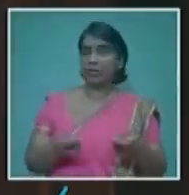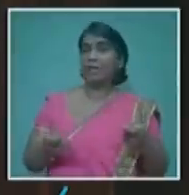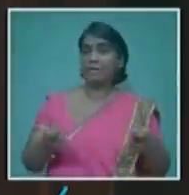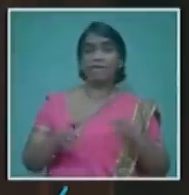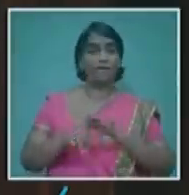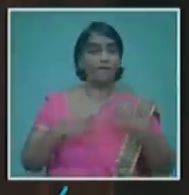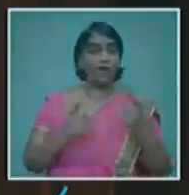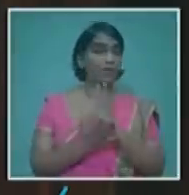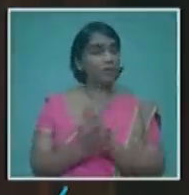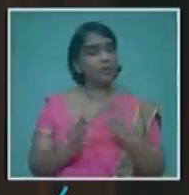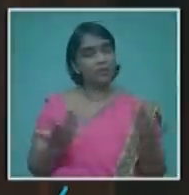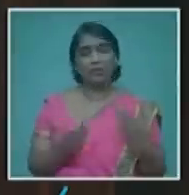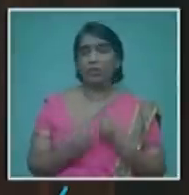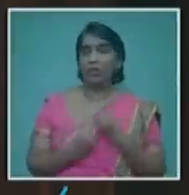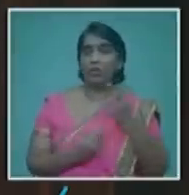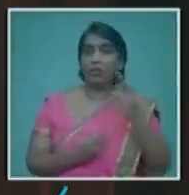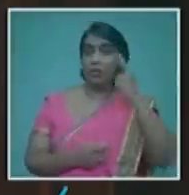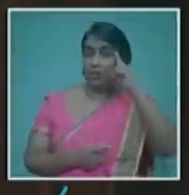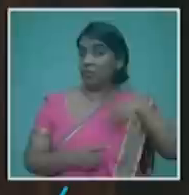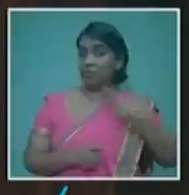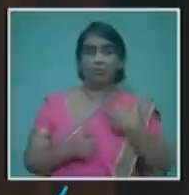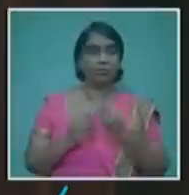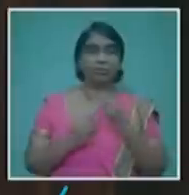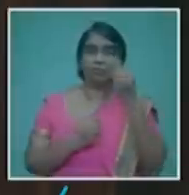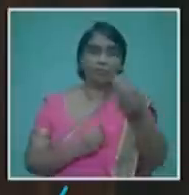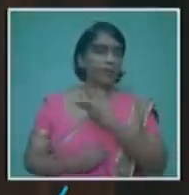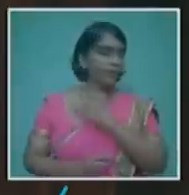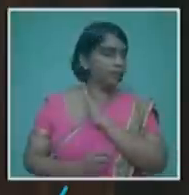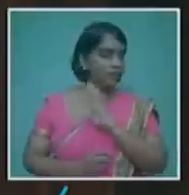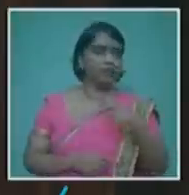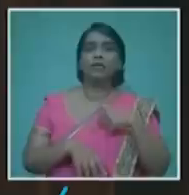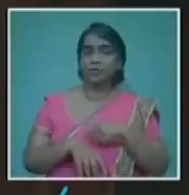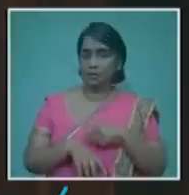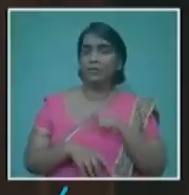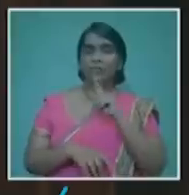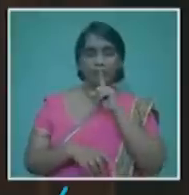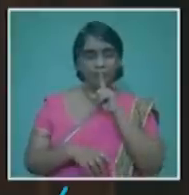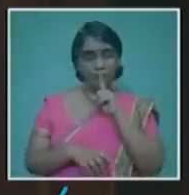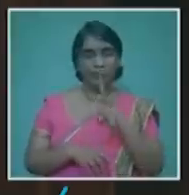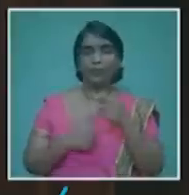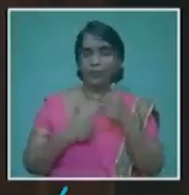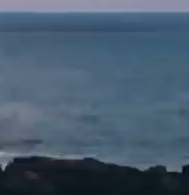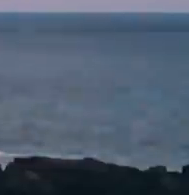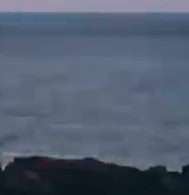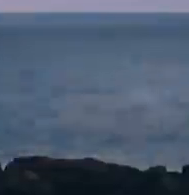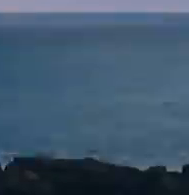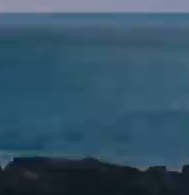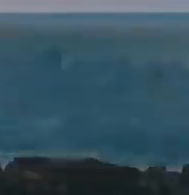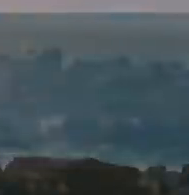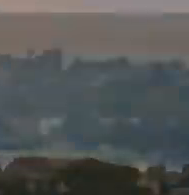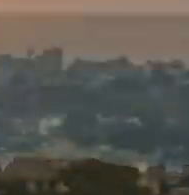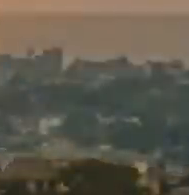දාලා ව්‍යවස්ථාවෙන් හරි එක එක නාට ඕන විදිහට හරි බෙදන්න දෙන්නේ නැහැ කියන එක මේ අවස්ථාවේදී මා ඉතාම හොඳින් කියා සිටිනවා. දැන්